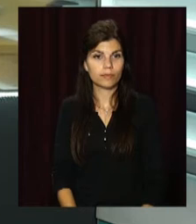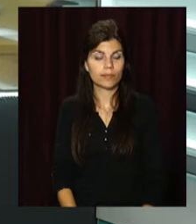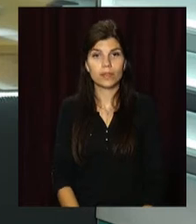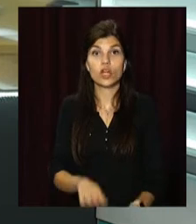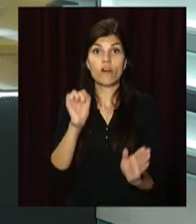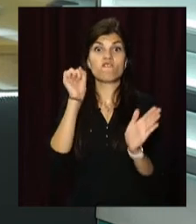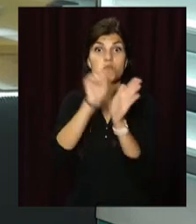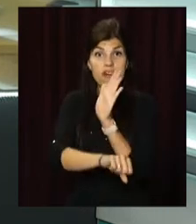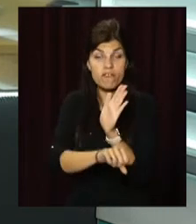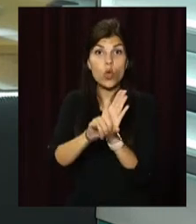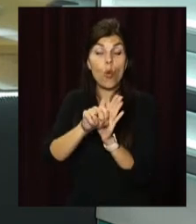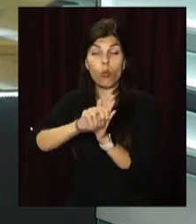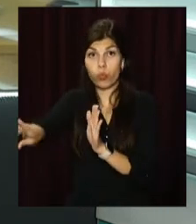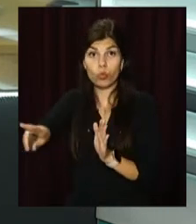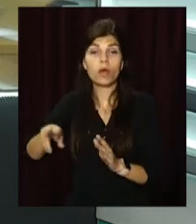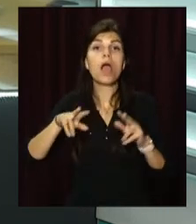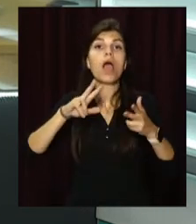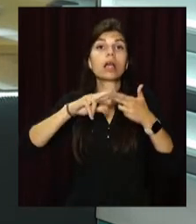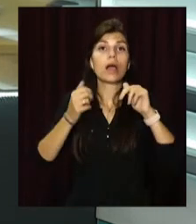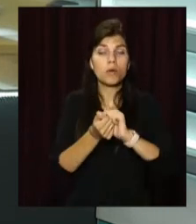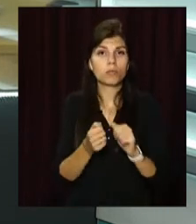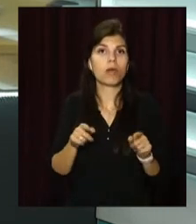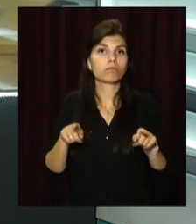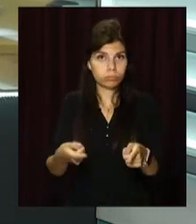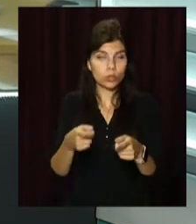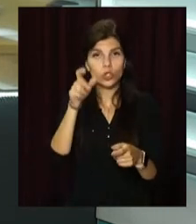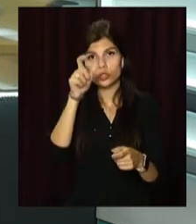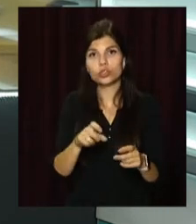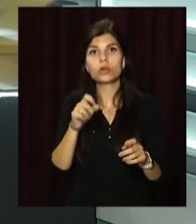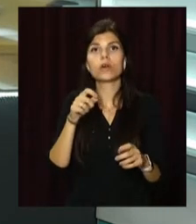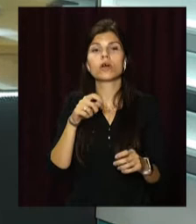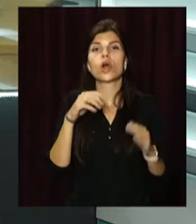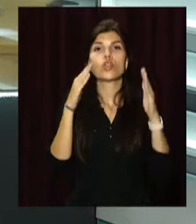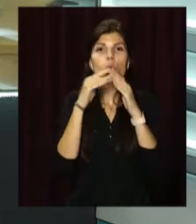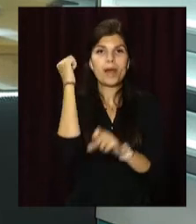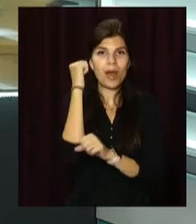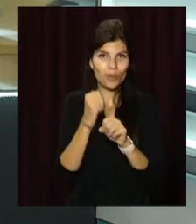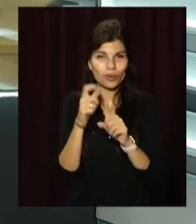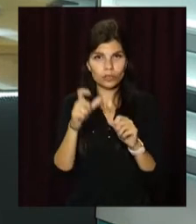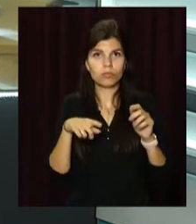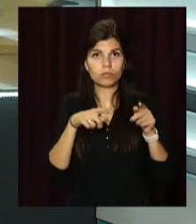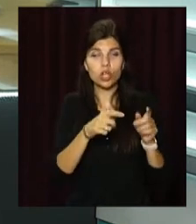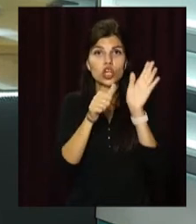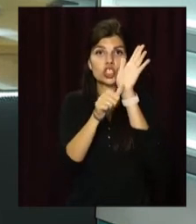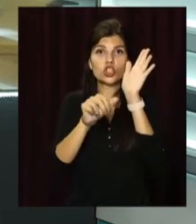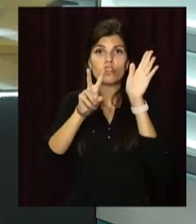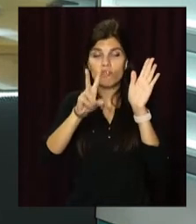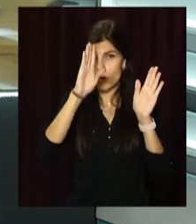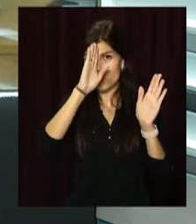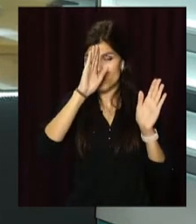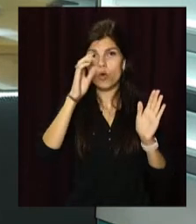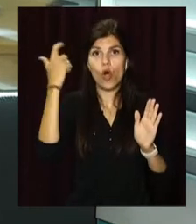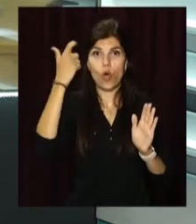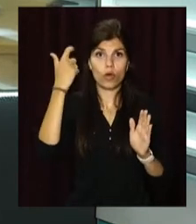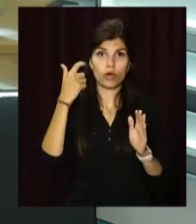Вбив і втік. У Кам'янському затримали підозрюваного у вбивстві хатньої робітниці. Це 62-річний чоловік,